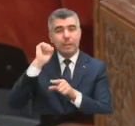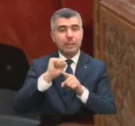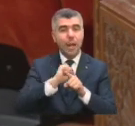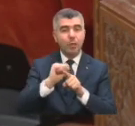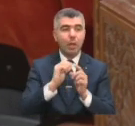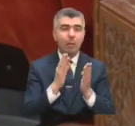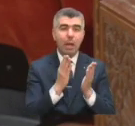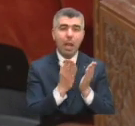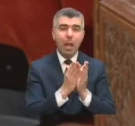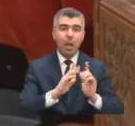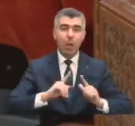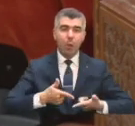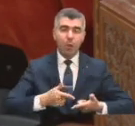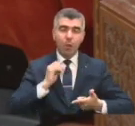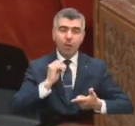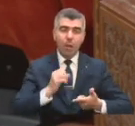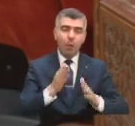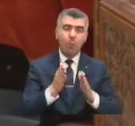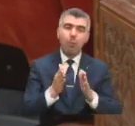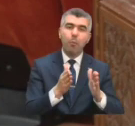كاين اللي تابع المكتب التكوين المهني،